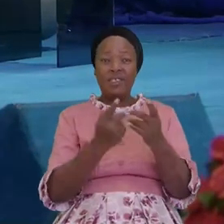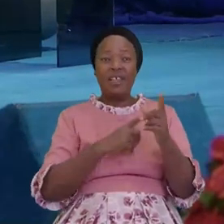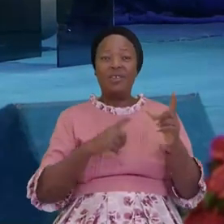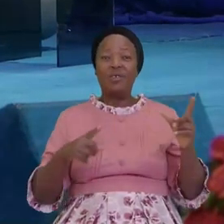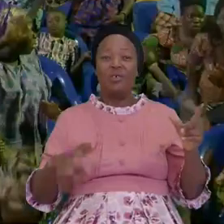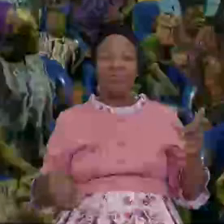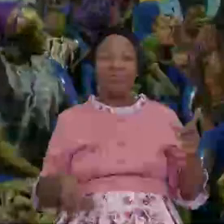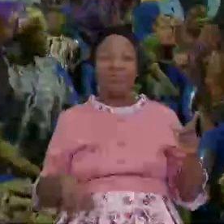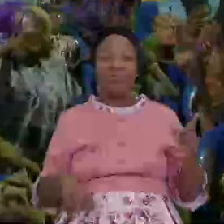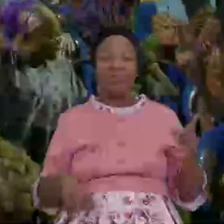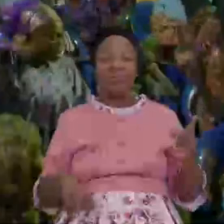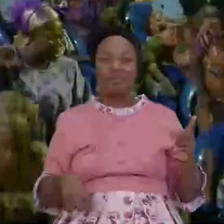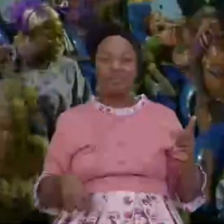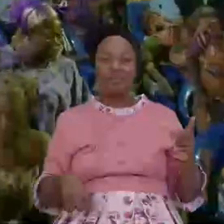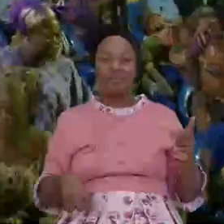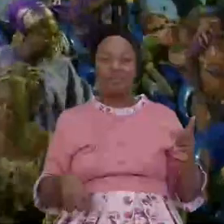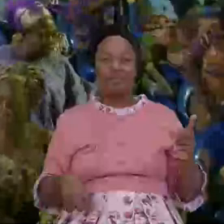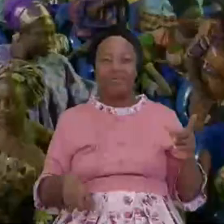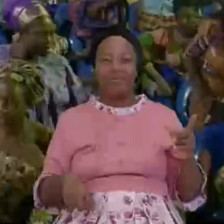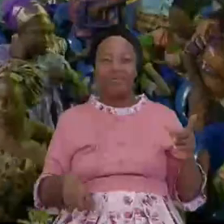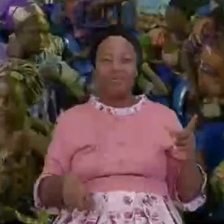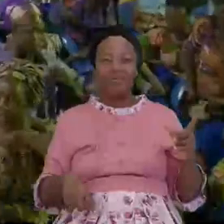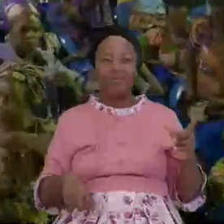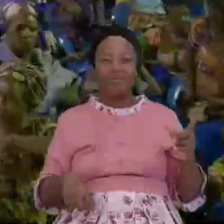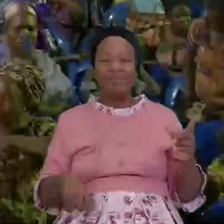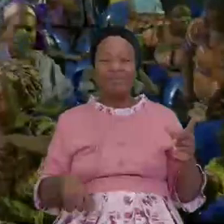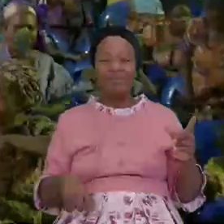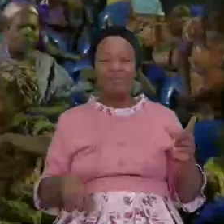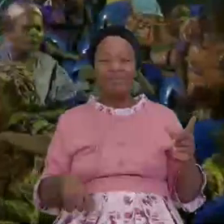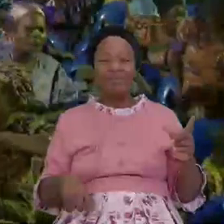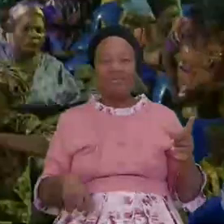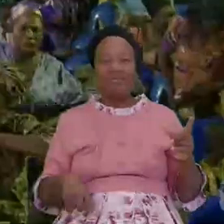Si vous êtes là, je dis gloire à Dieu.